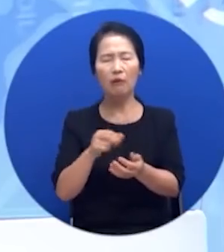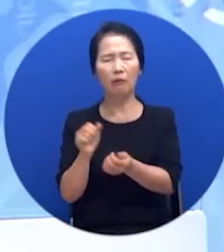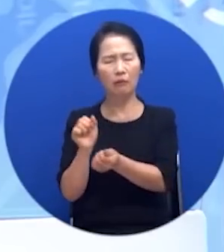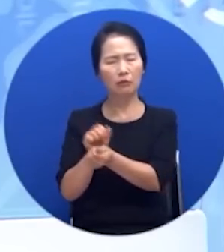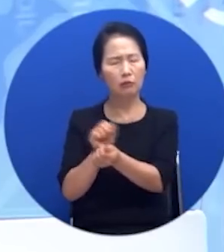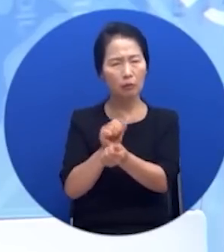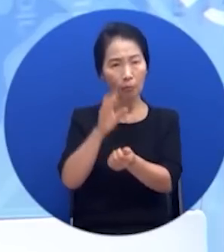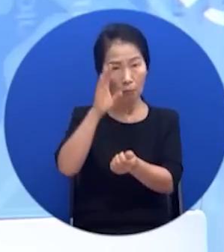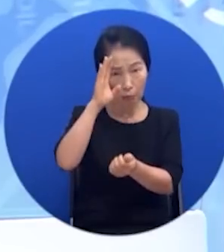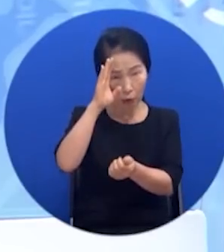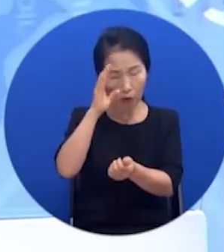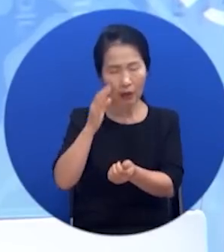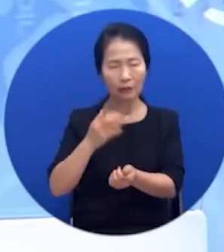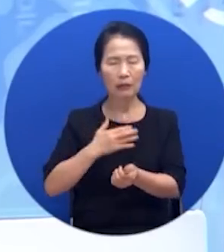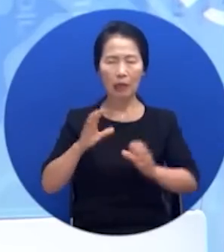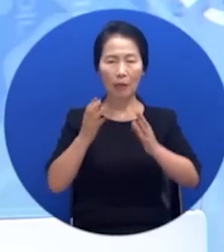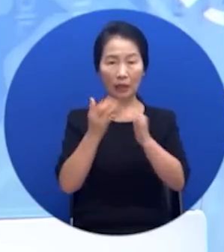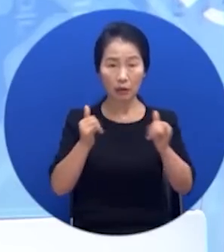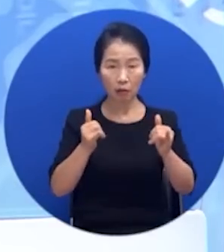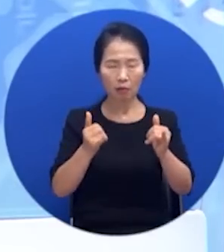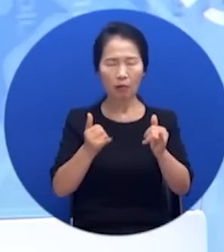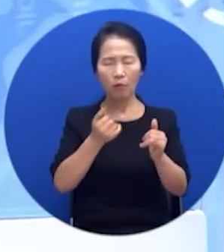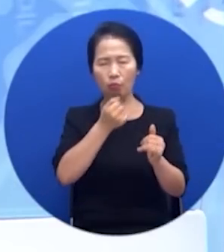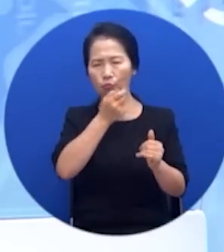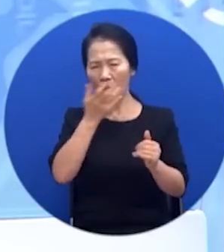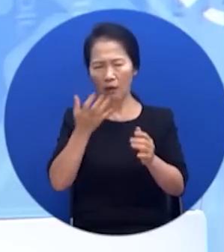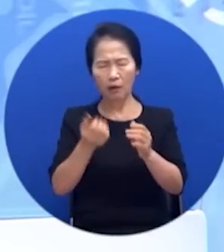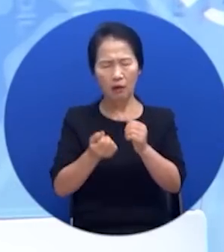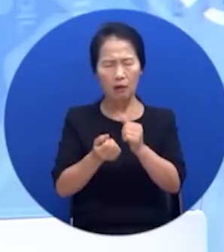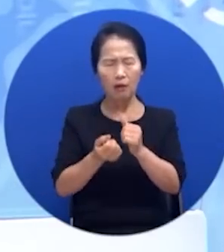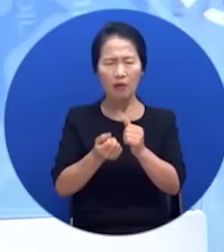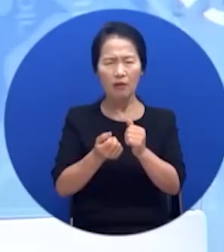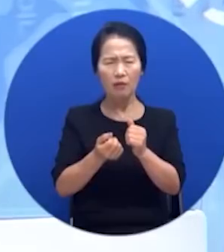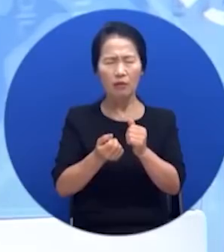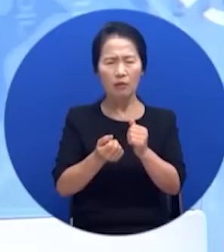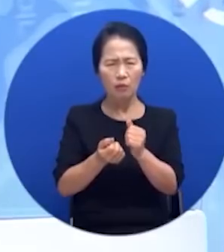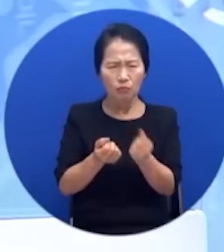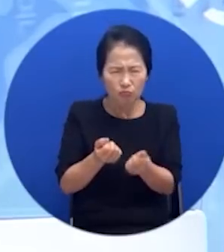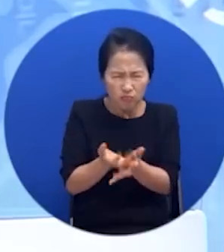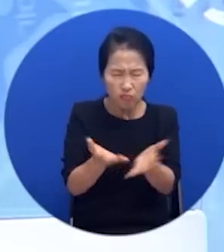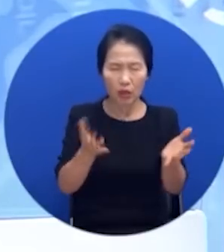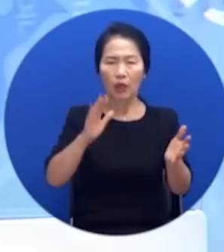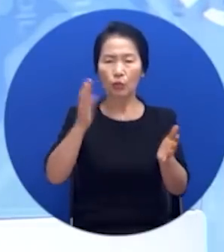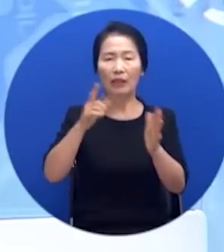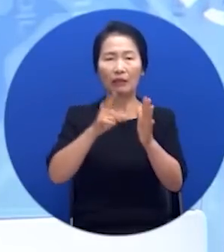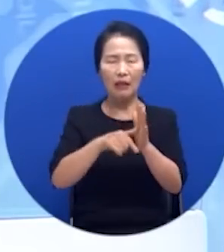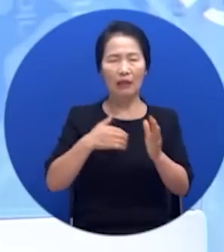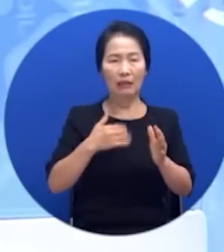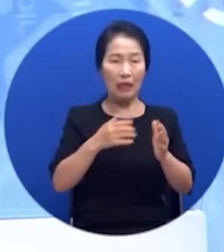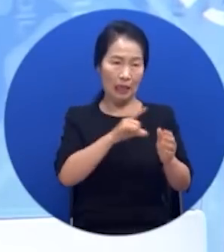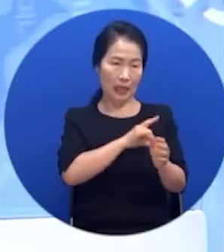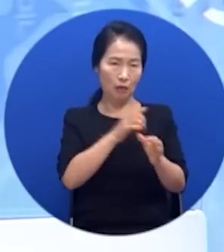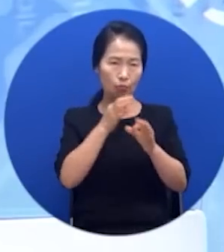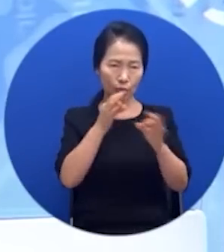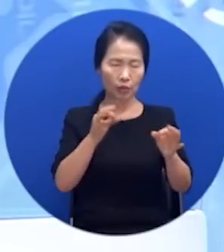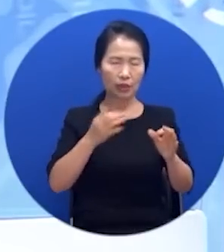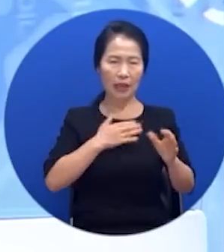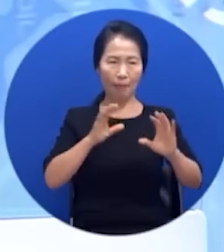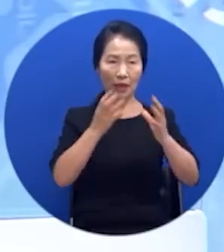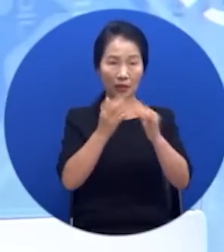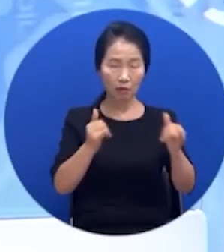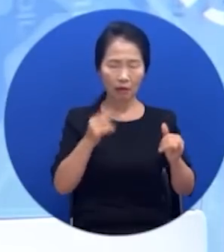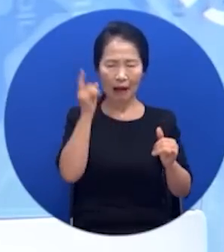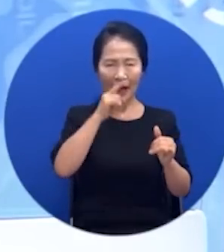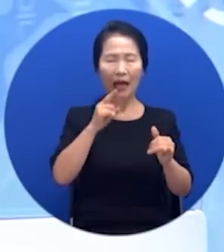내 백성 가운데에 유행하게 할 때에 내 이름으로 일컫는 내 백성이 그들의 악한 길에서